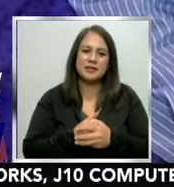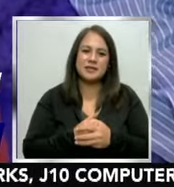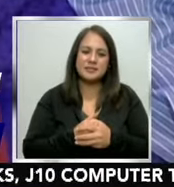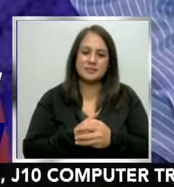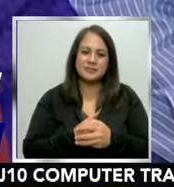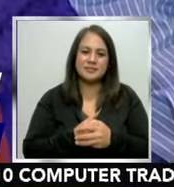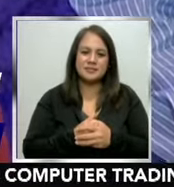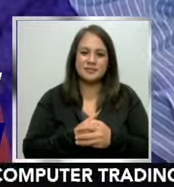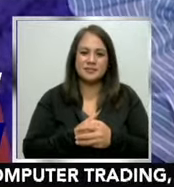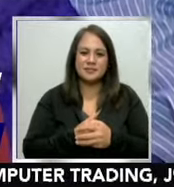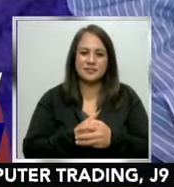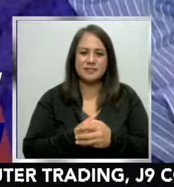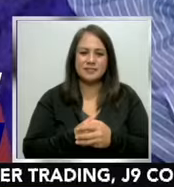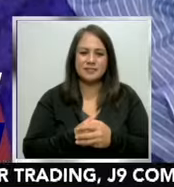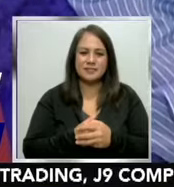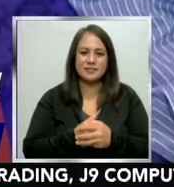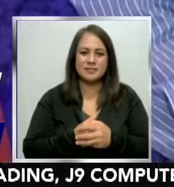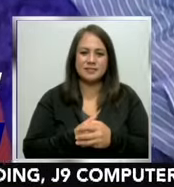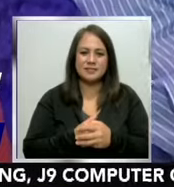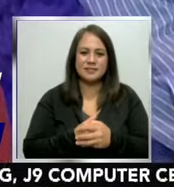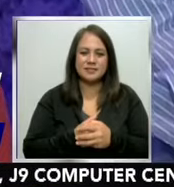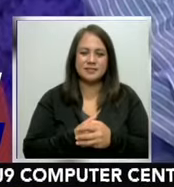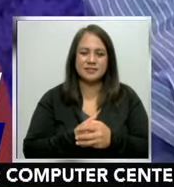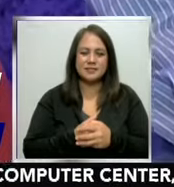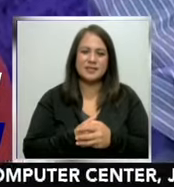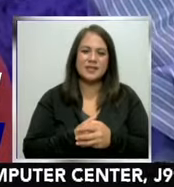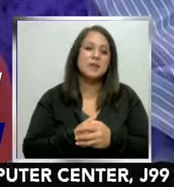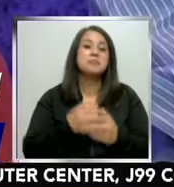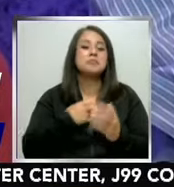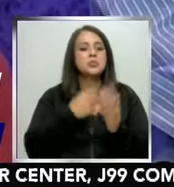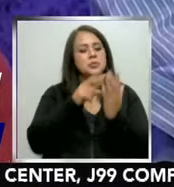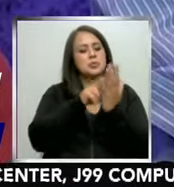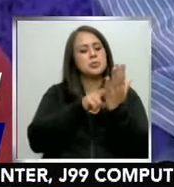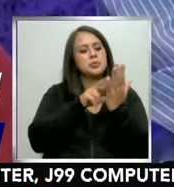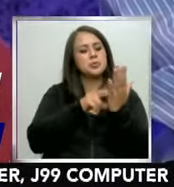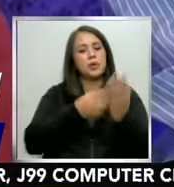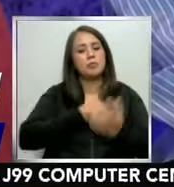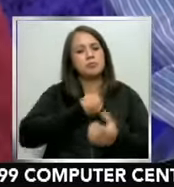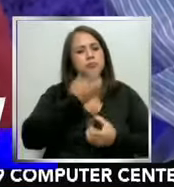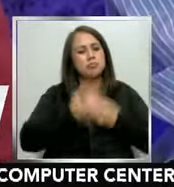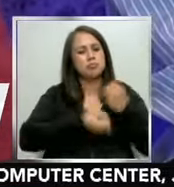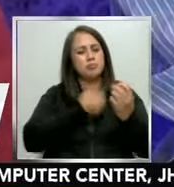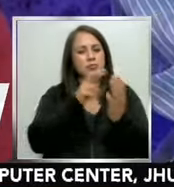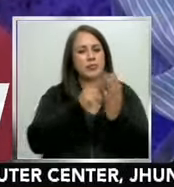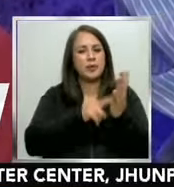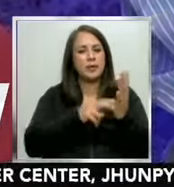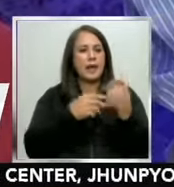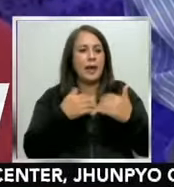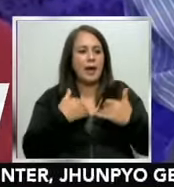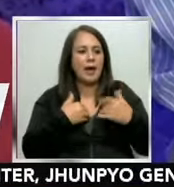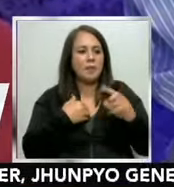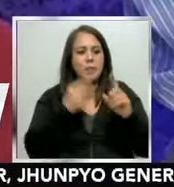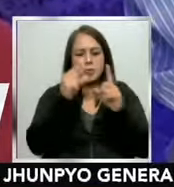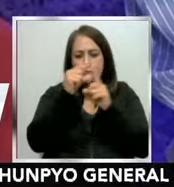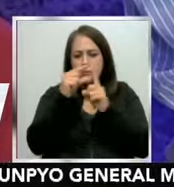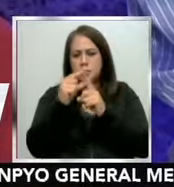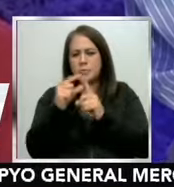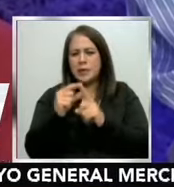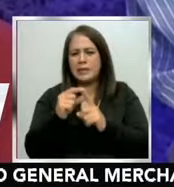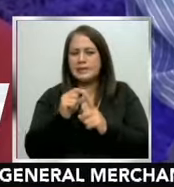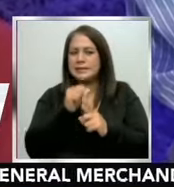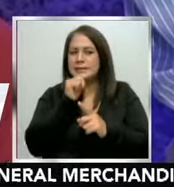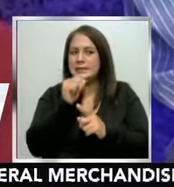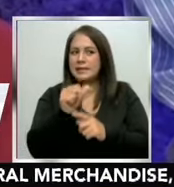되게 Nagbabasa po ako ng poem kasi meron po doon yung mga vocabulary na hindi po namin ginagamit and yung